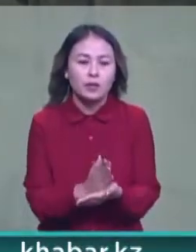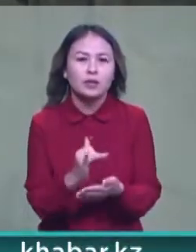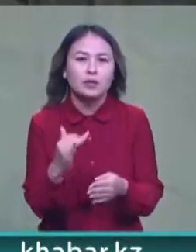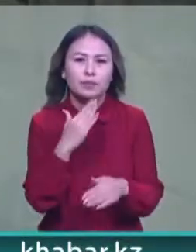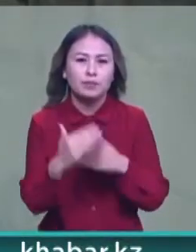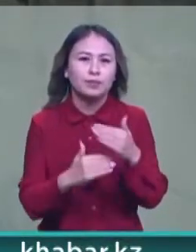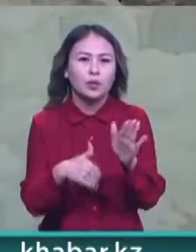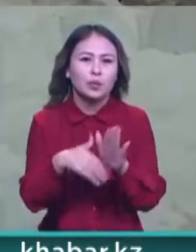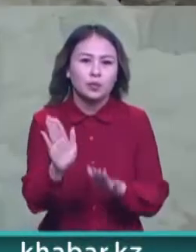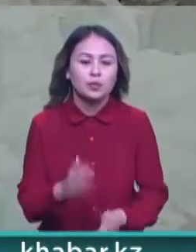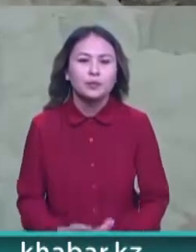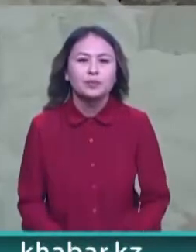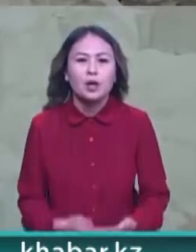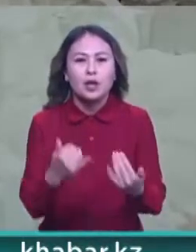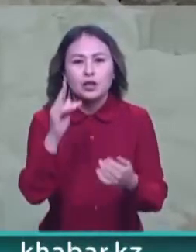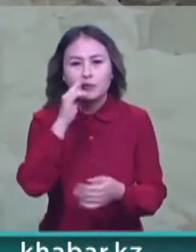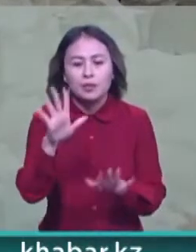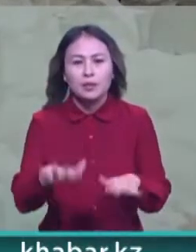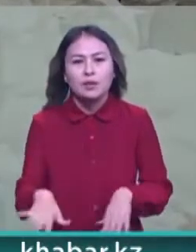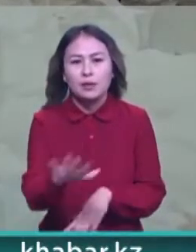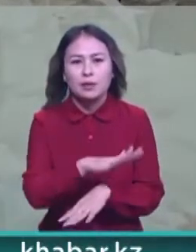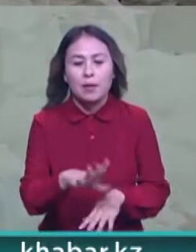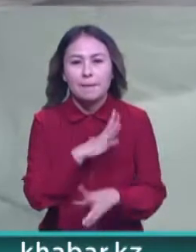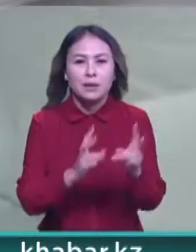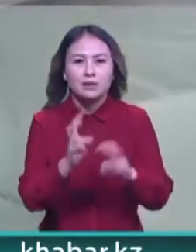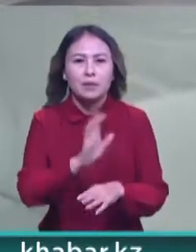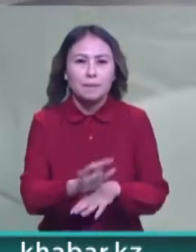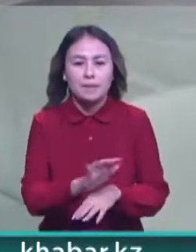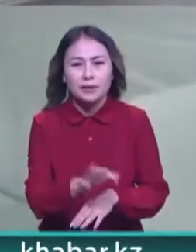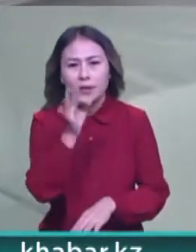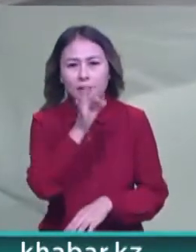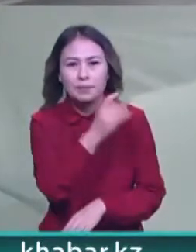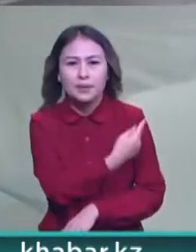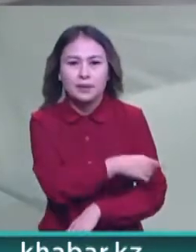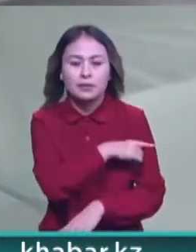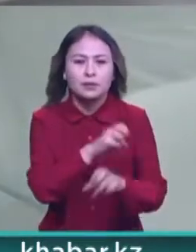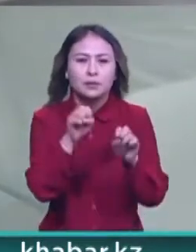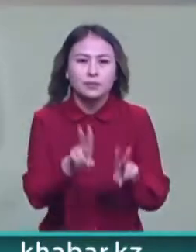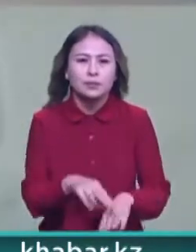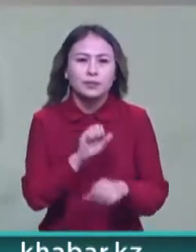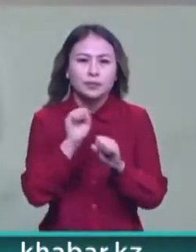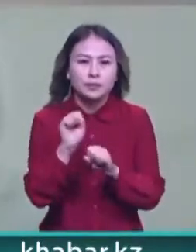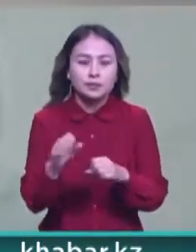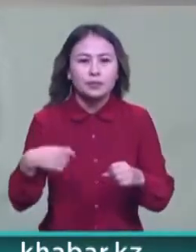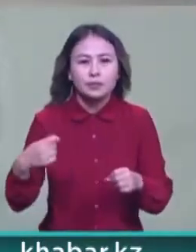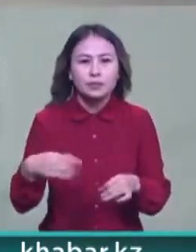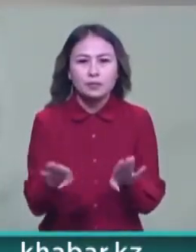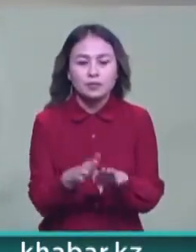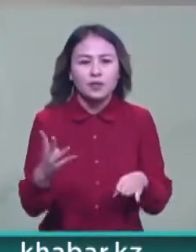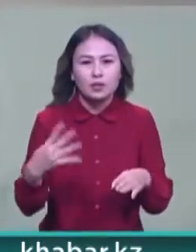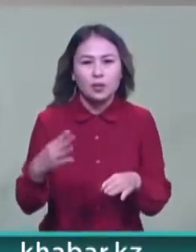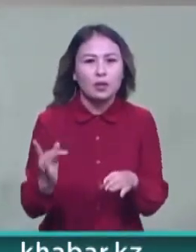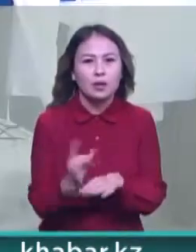алға жылжып келеді. Шымкентте компаниялардың бірі пандемияға байланысты медициналық арнайы қорғаныш киімдерін тігуді 40 есеге дейін